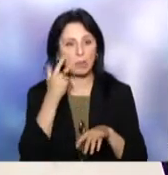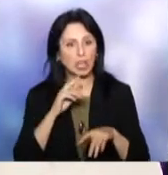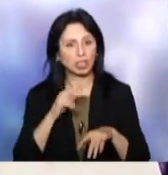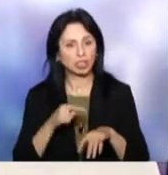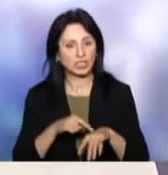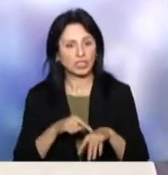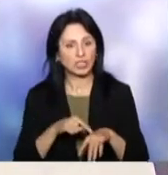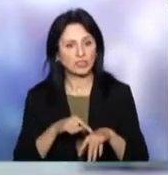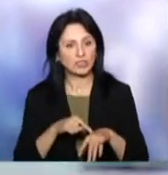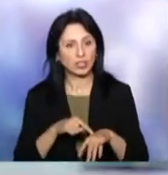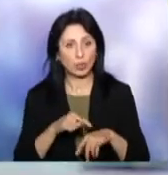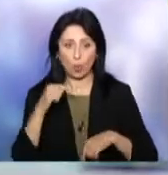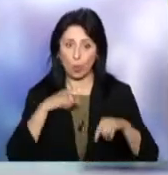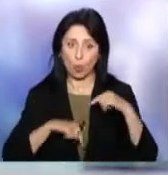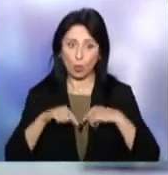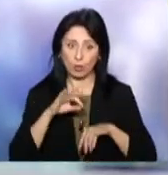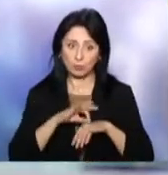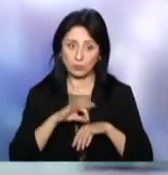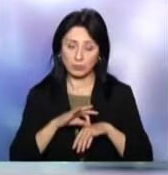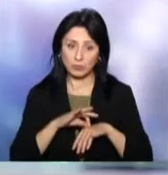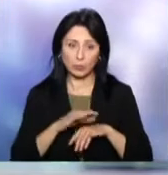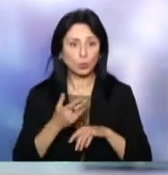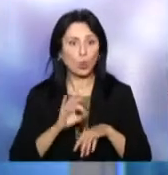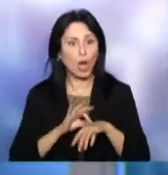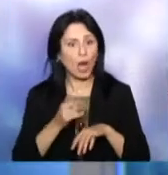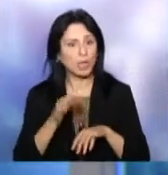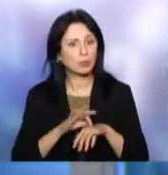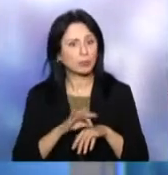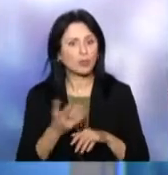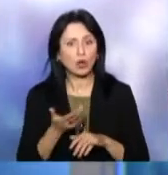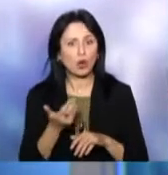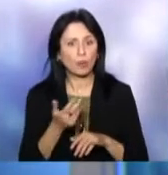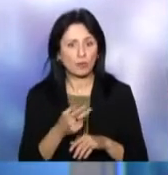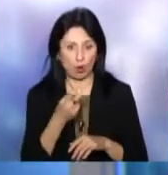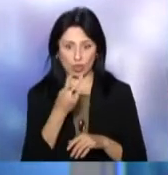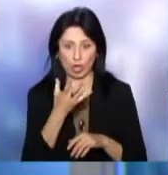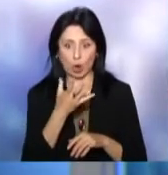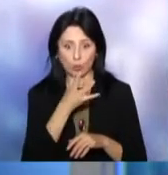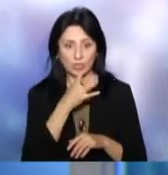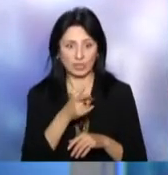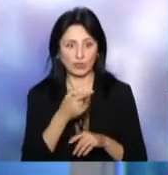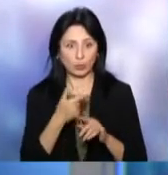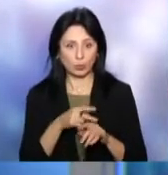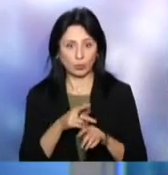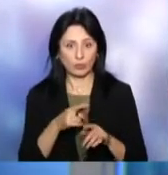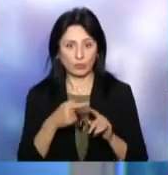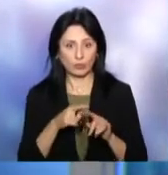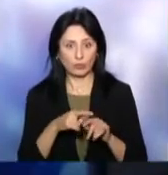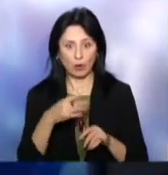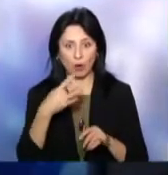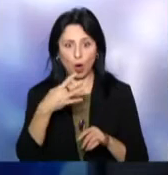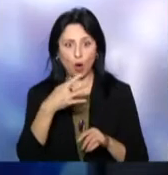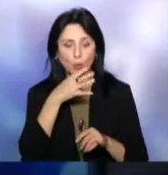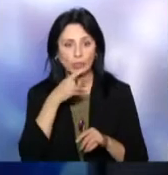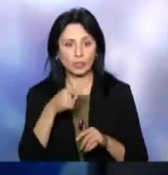კი ბატონო. თუ არის შინაგანი ორგანოების პათოლოგია ან საკუთრივ კანის პათოლოგია, აი 25 წლის ასაკში იყოს გაალდივი თეთრი და აი 40 წლის